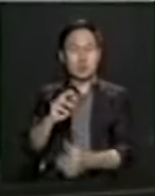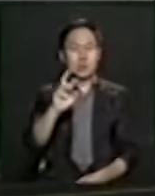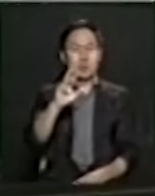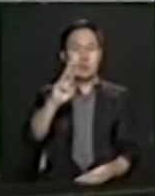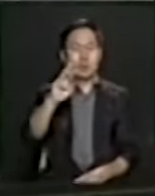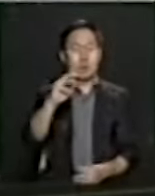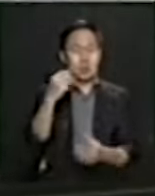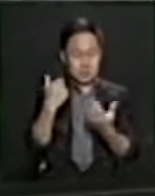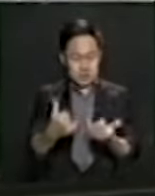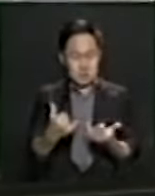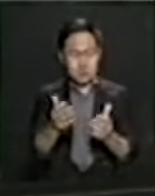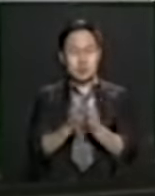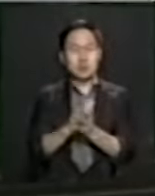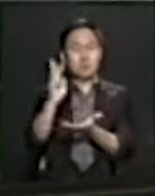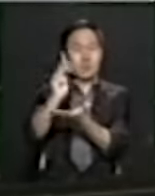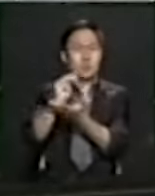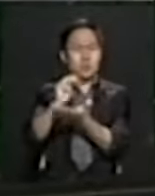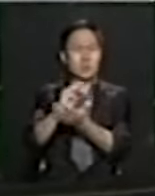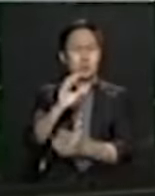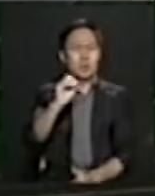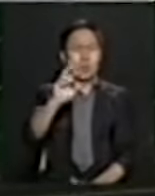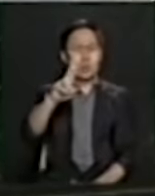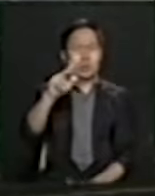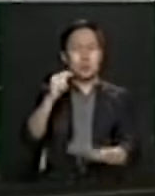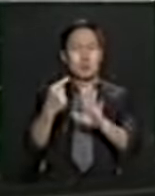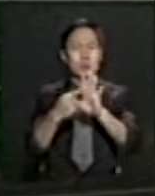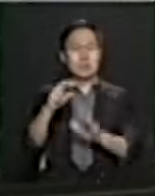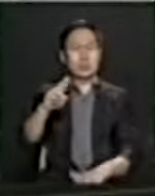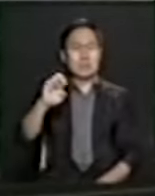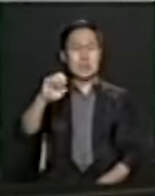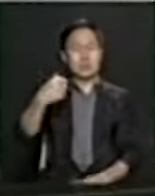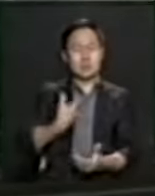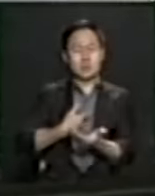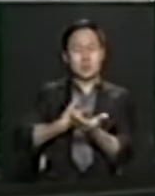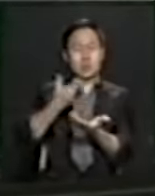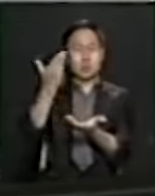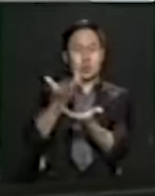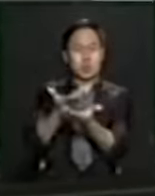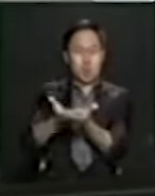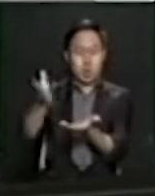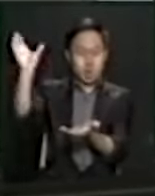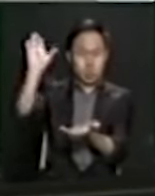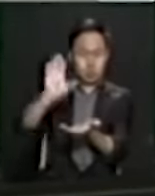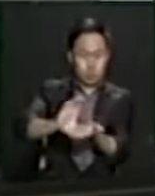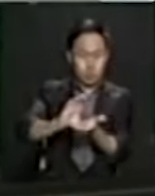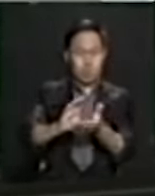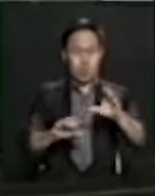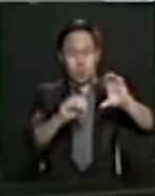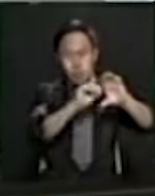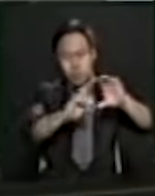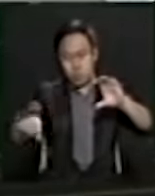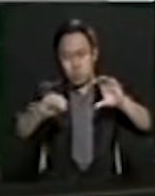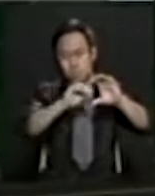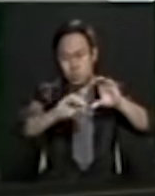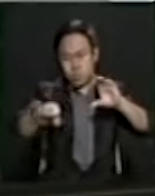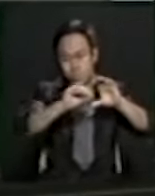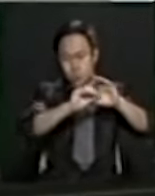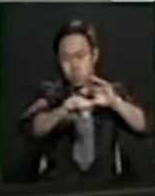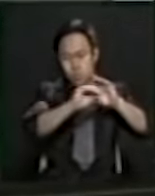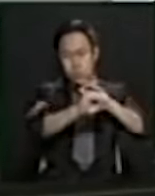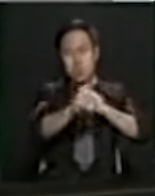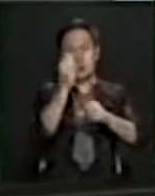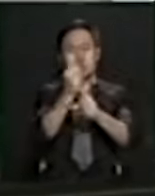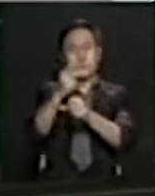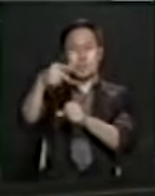่ครับ ของโรตารี่สากลซึ่งเป็นแหล่งที่มีเงินทุนให้การสนับสนุนทำกิจกรรมบ